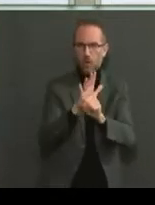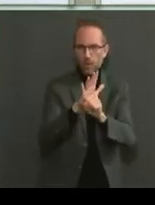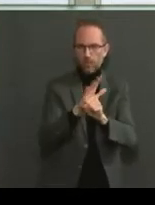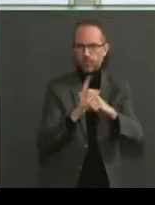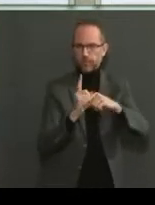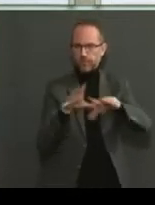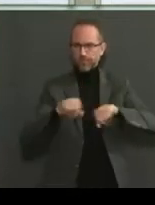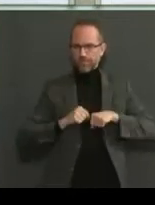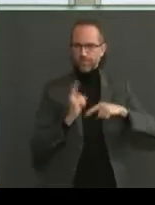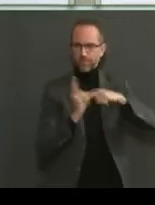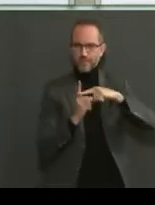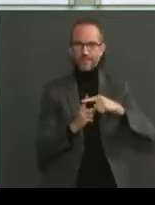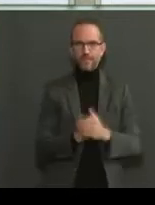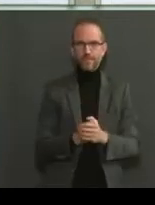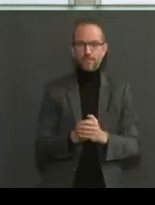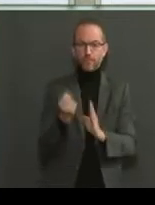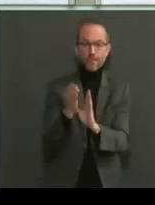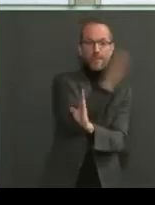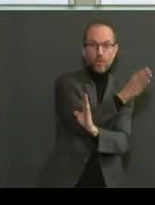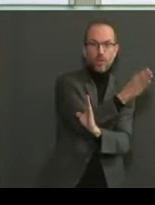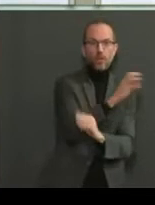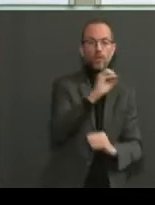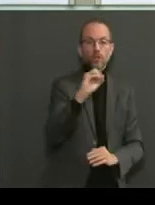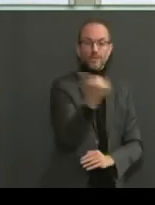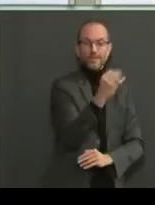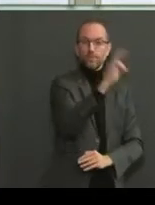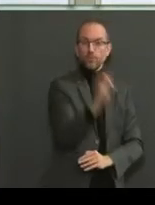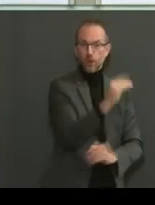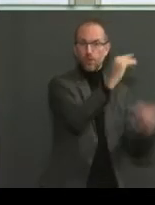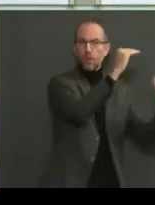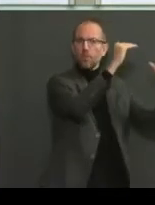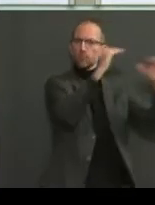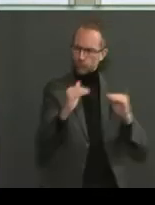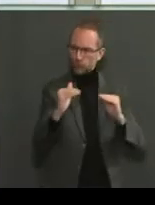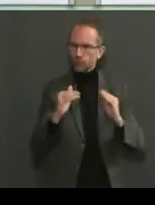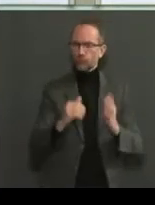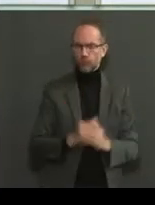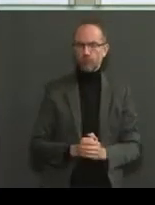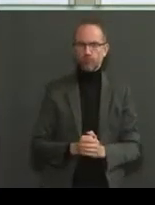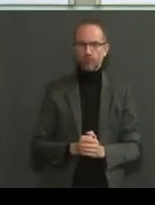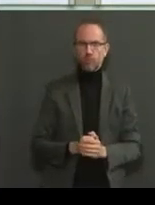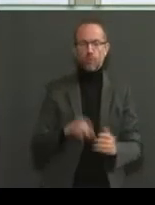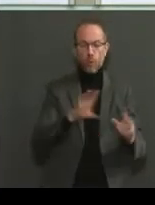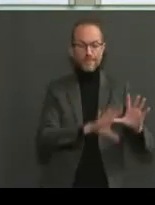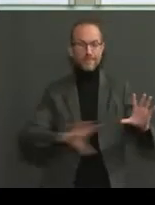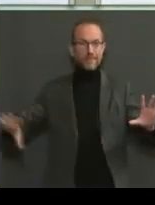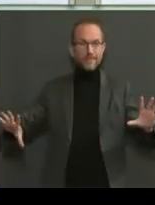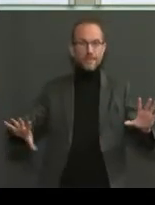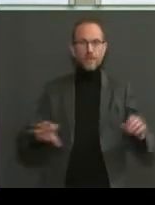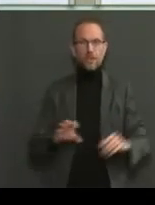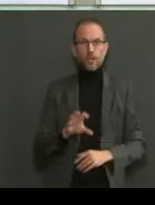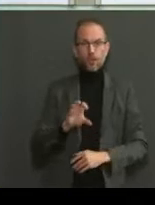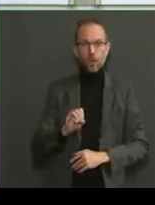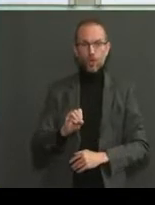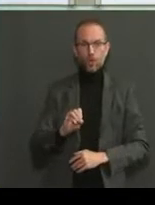de 36% la semaine précédente. En Wallonie, c'est le cas pour 32%